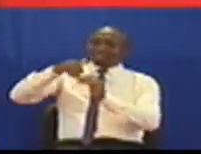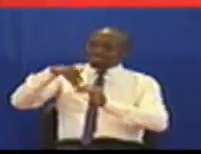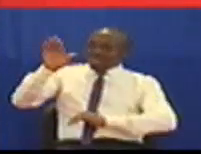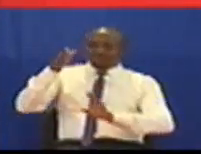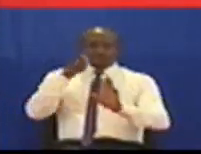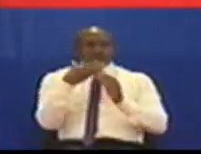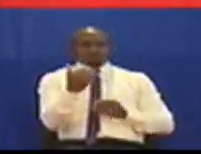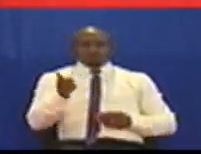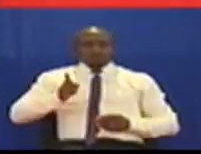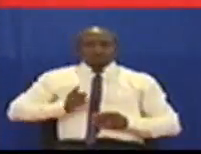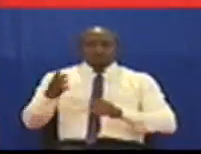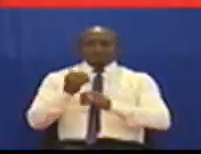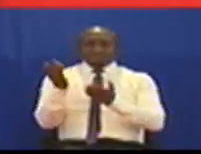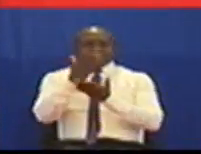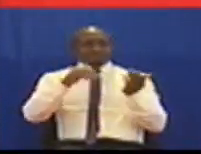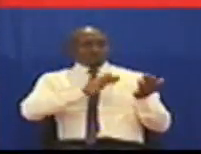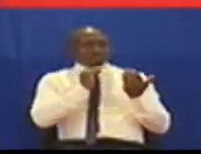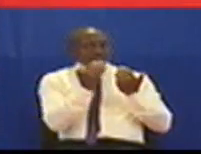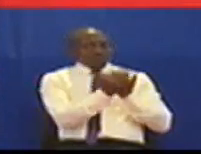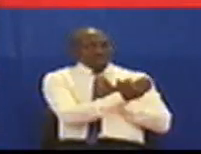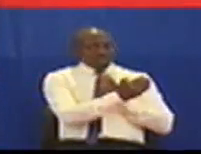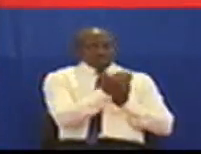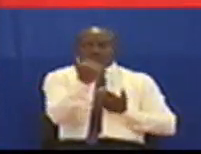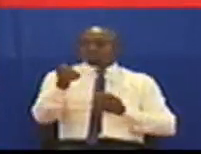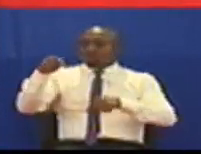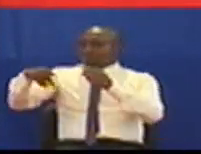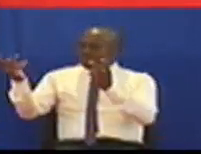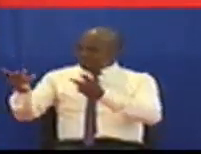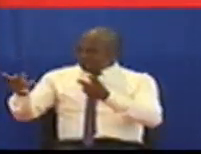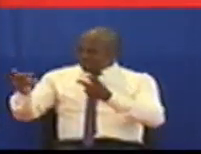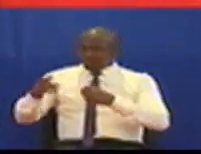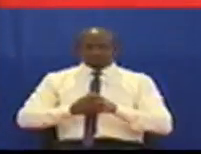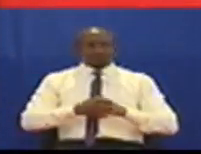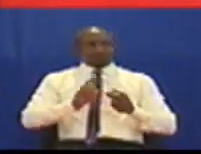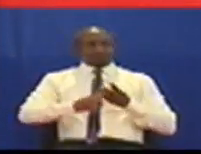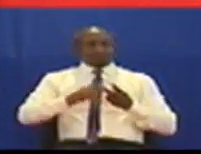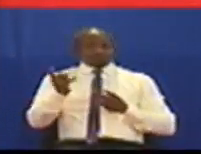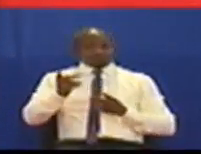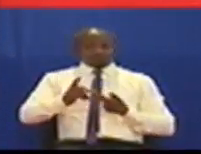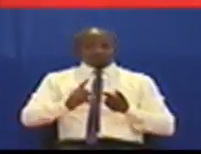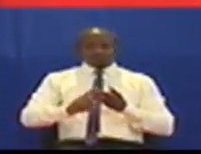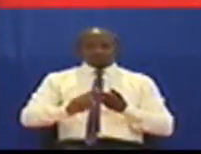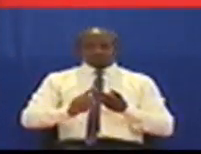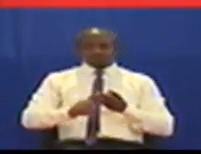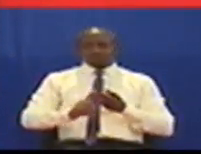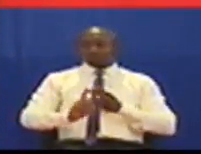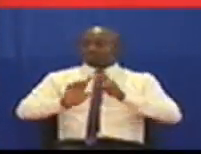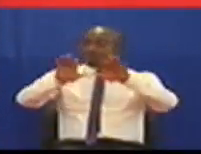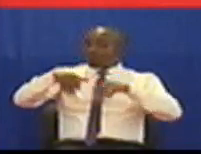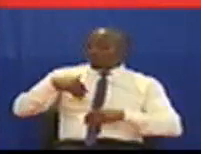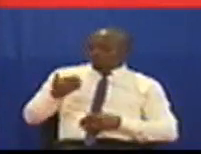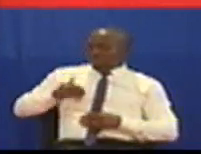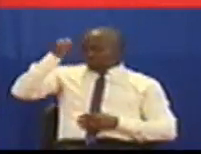wetu wa kike wapate hifadhi na watoto wenye ulemavu. Lakini pia kama mnakumbuka TWPG, yani wabunge wanawake,